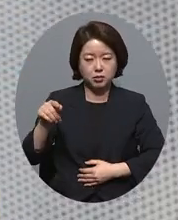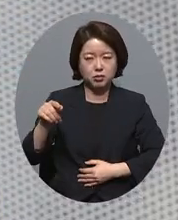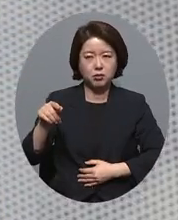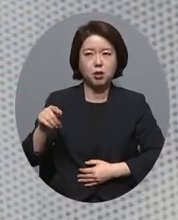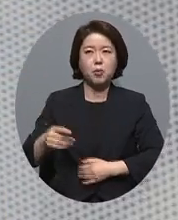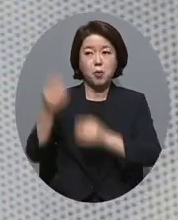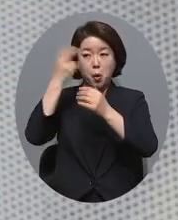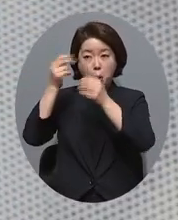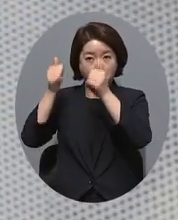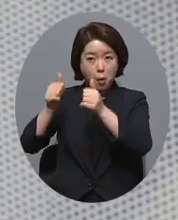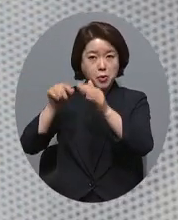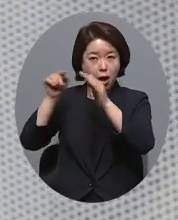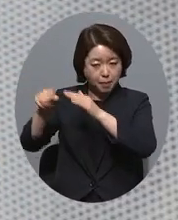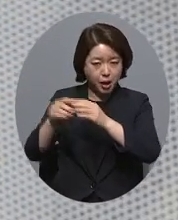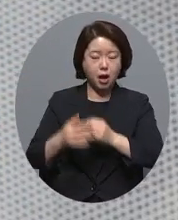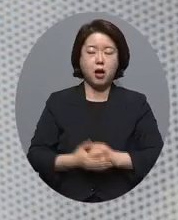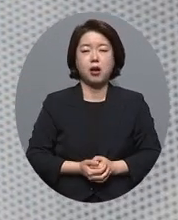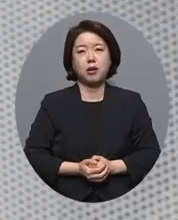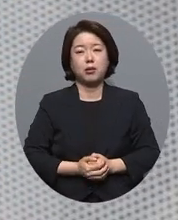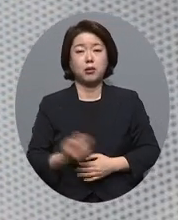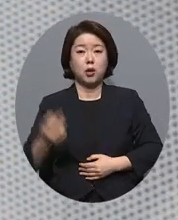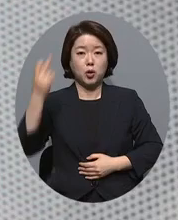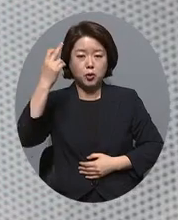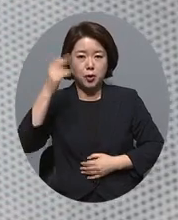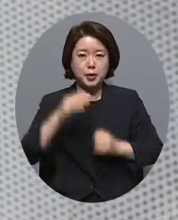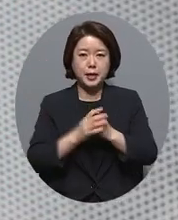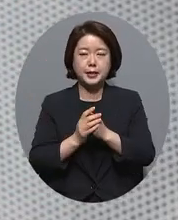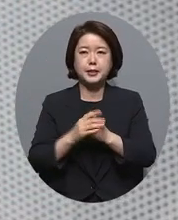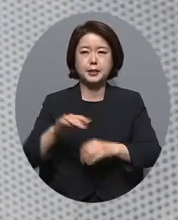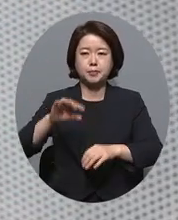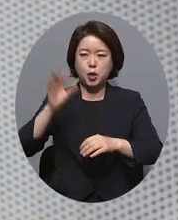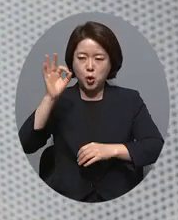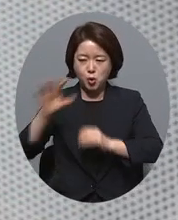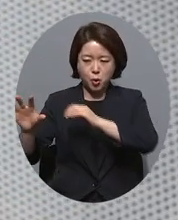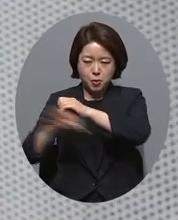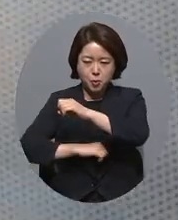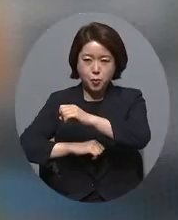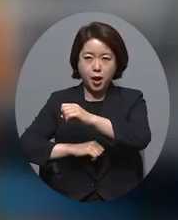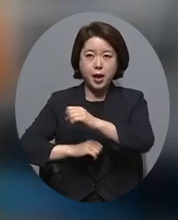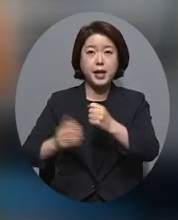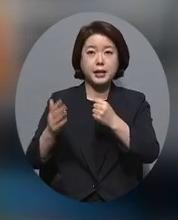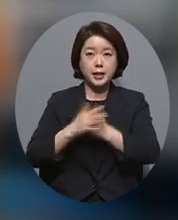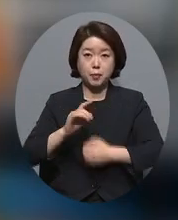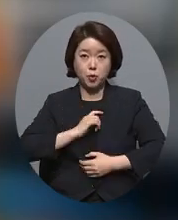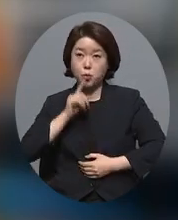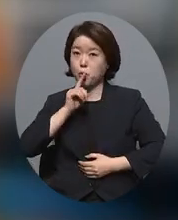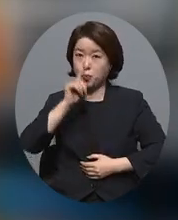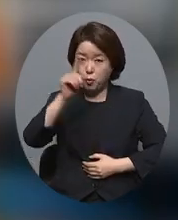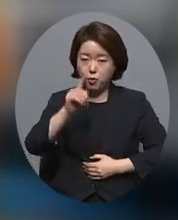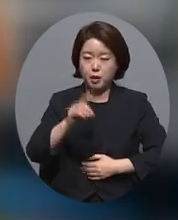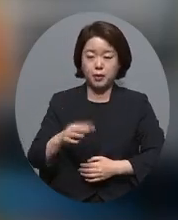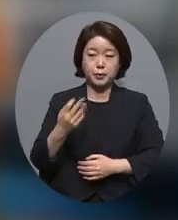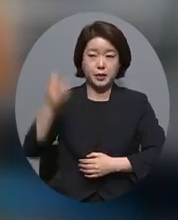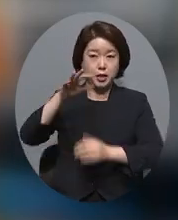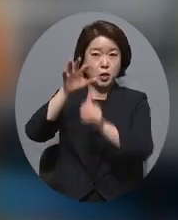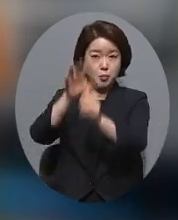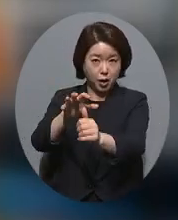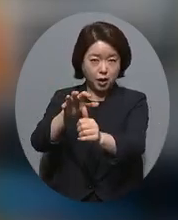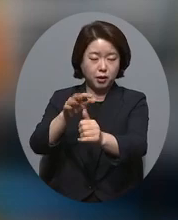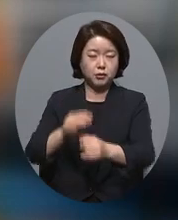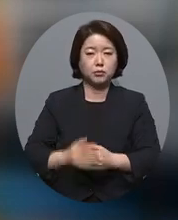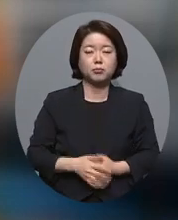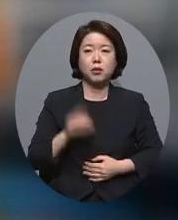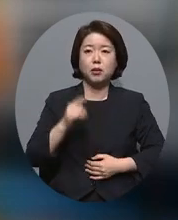지금 박수홍씨가 친형을 횡령 혐의로 고소해서 신형이 좀 구속되어 있지 않습니까이 사건에서는